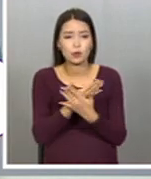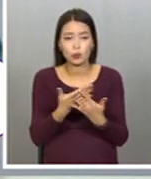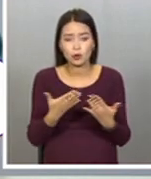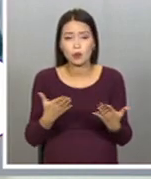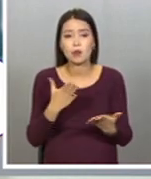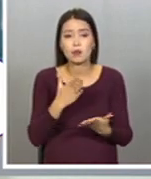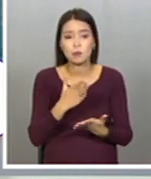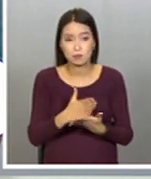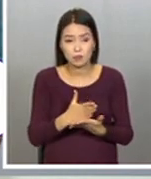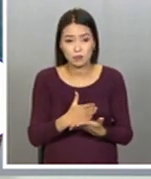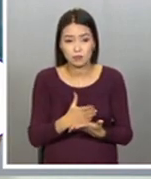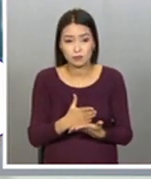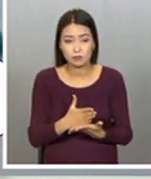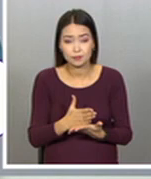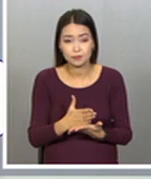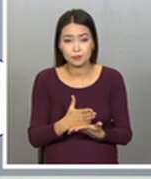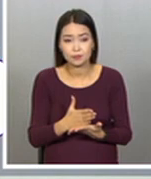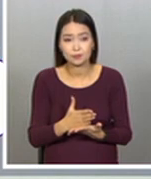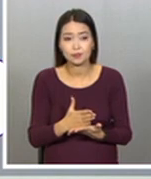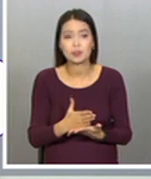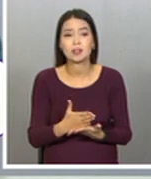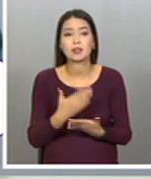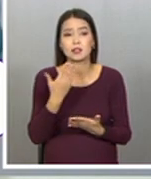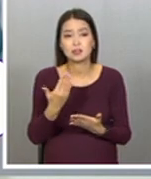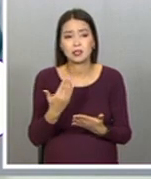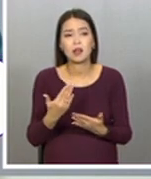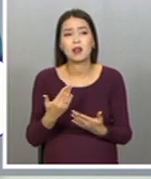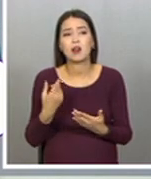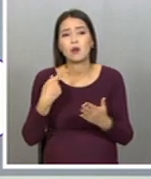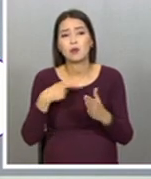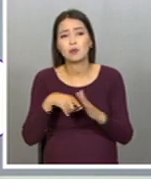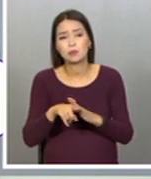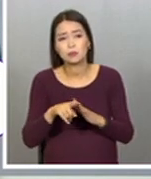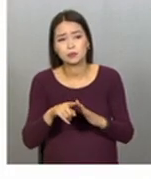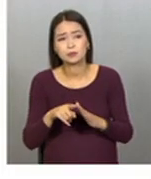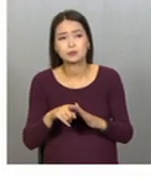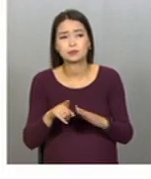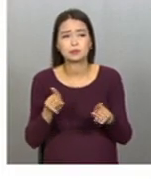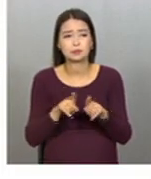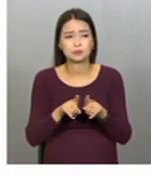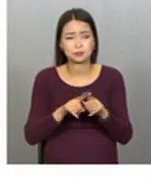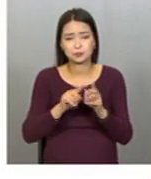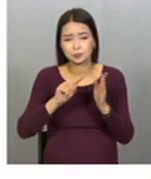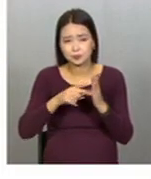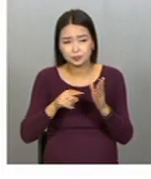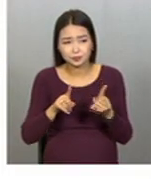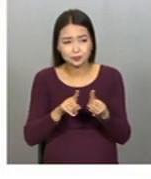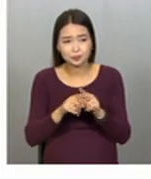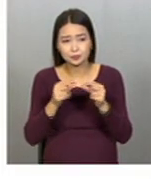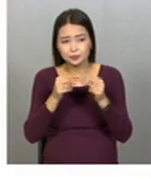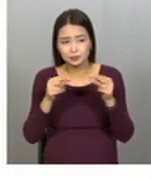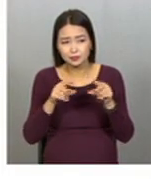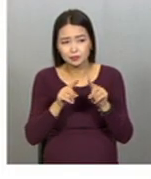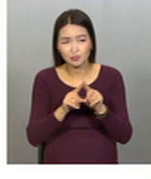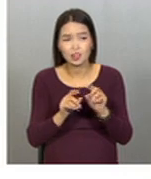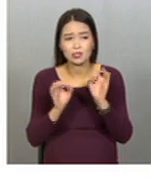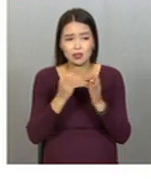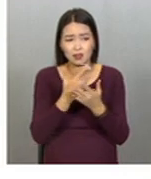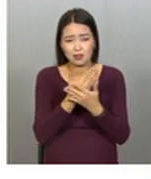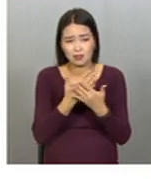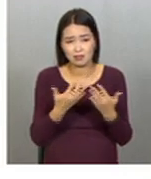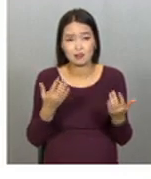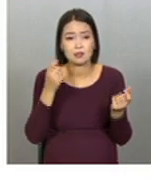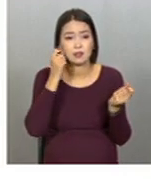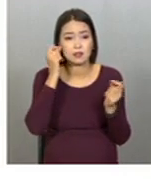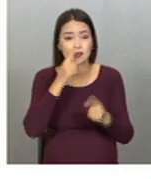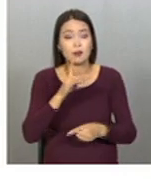сипаттаған боласыздар. Олардың шар тәрізді, үтірге ұқсайтын вибриондар түрлерін білесіздер.